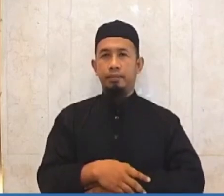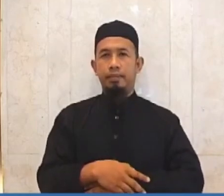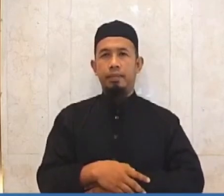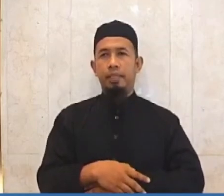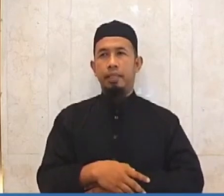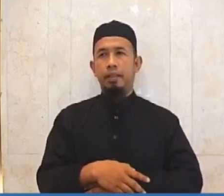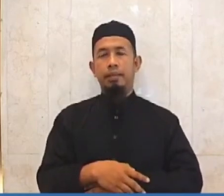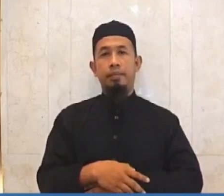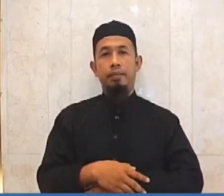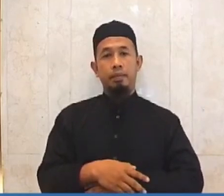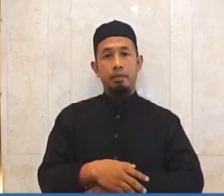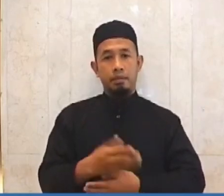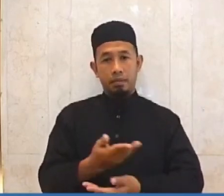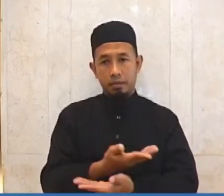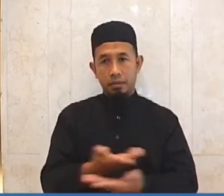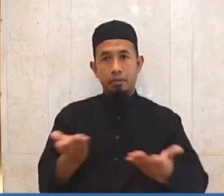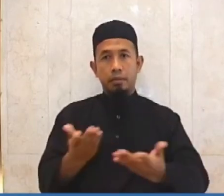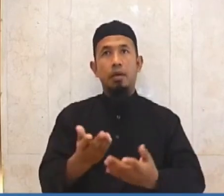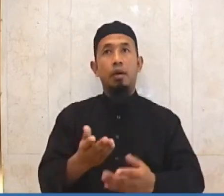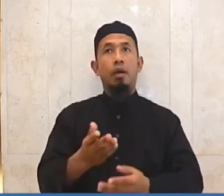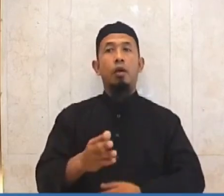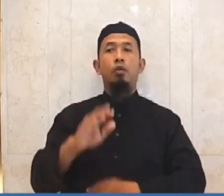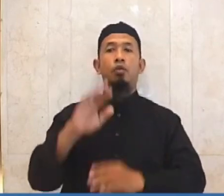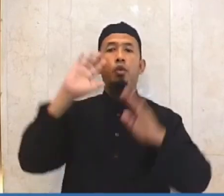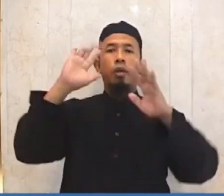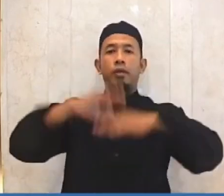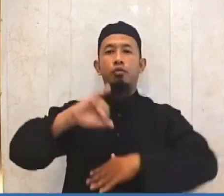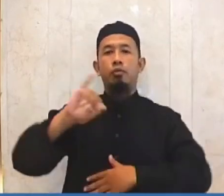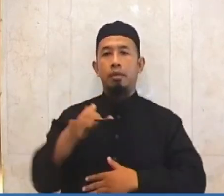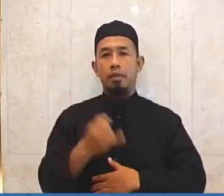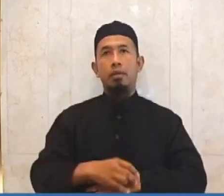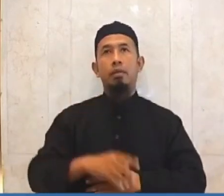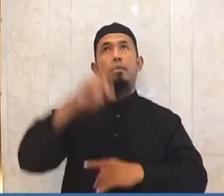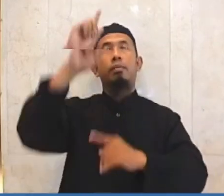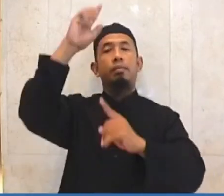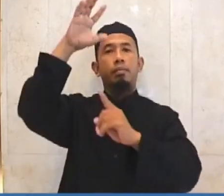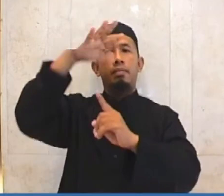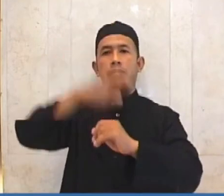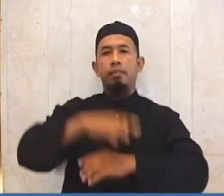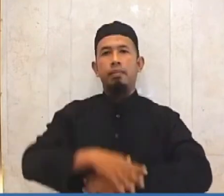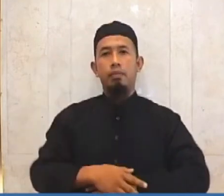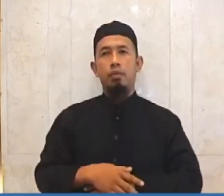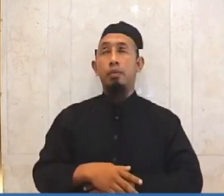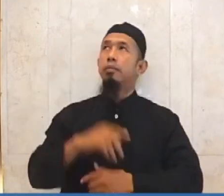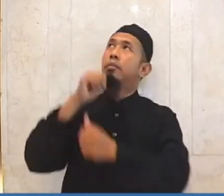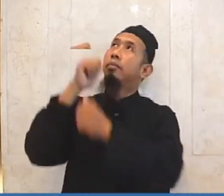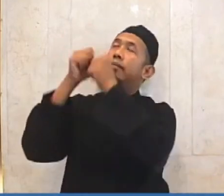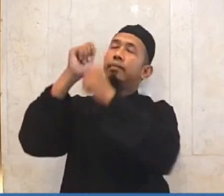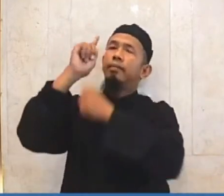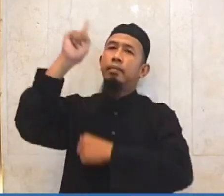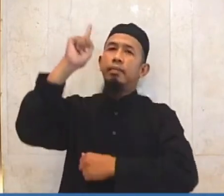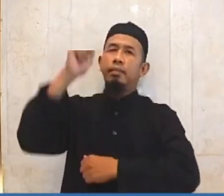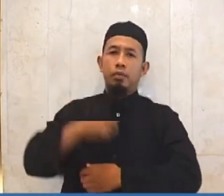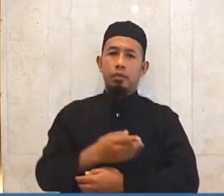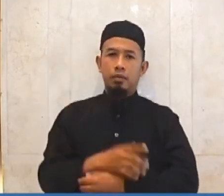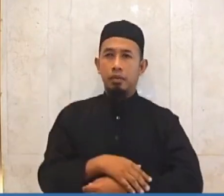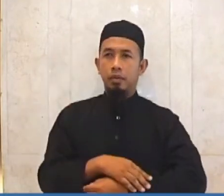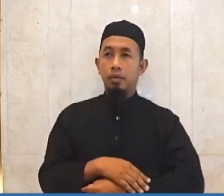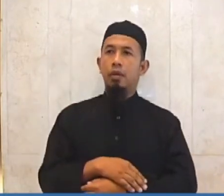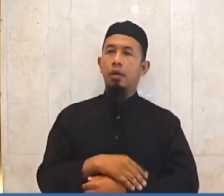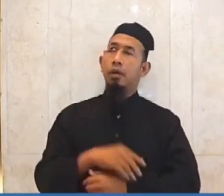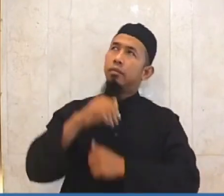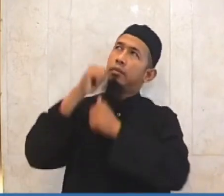yainaahqqq J rahimakumullah puji syukur kita persembahkan ke hadapan Allah